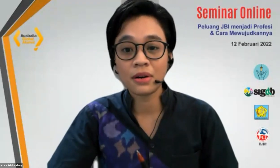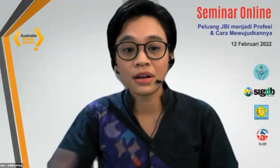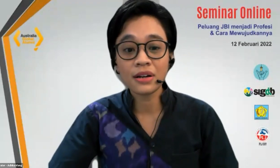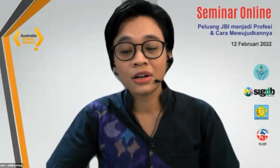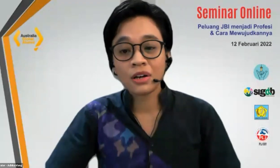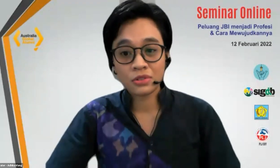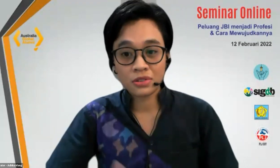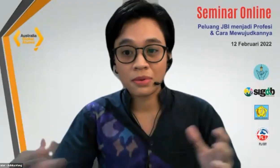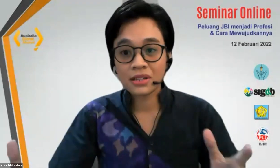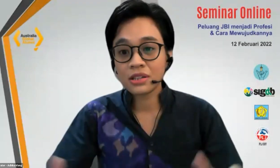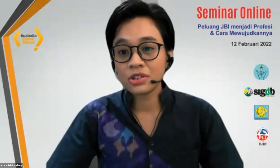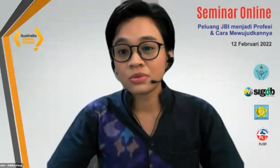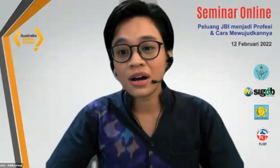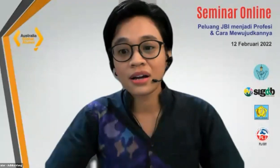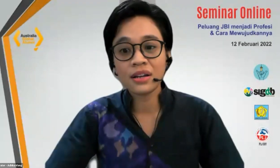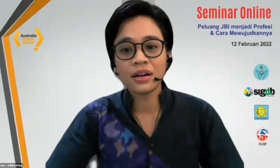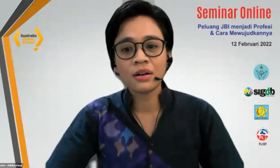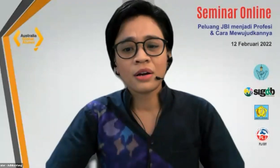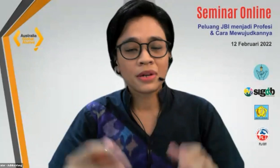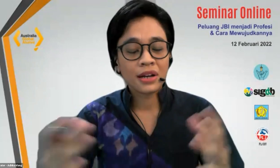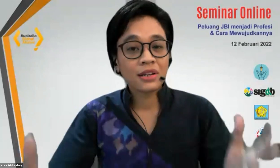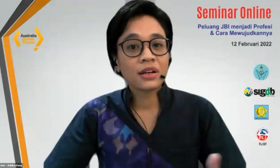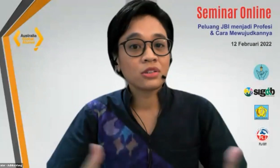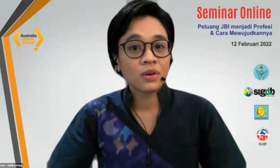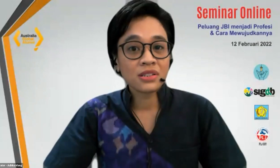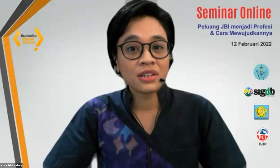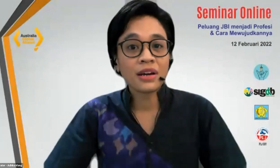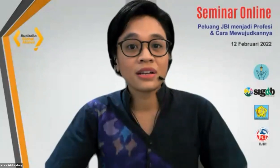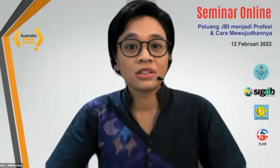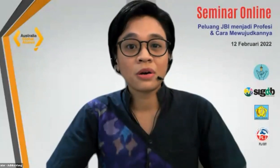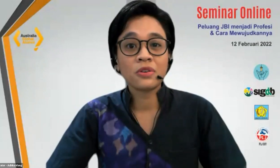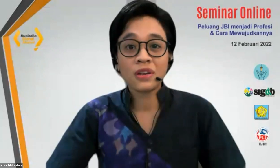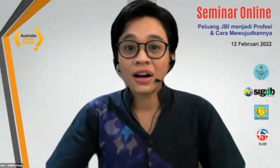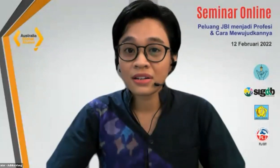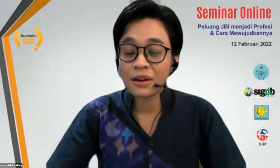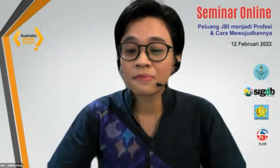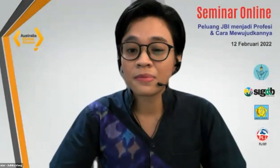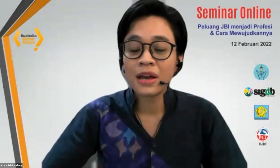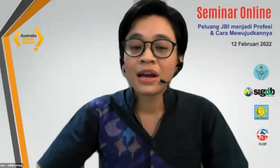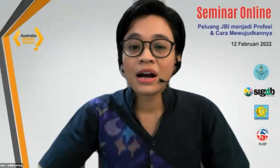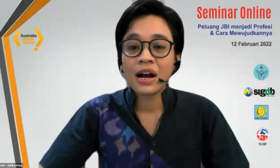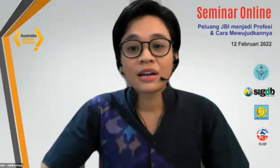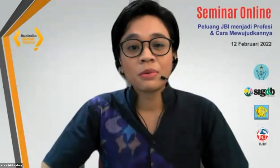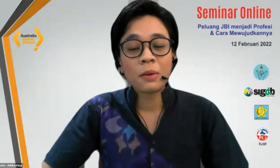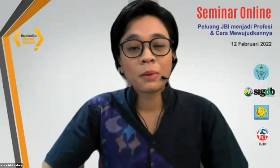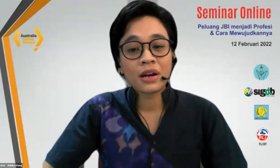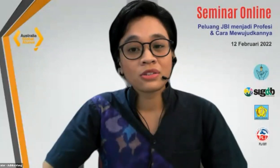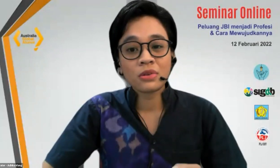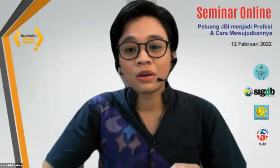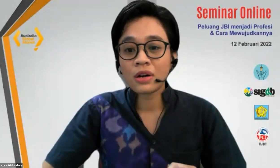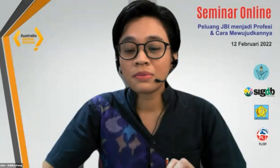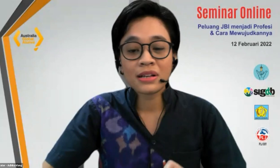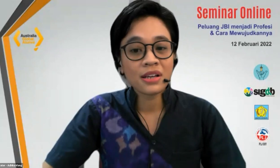tempat kita berada khususnya pada saat ini juga ada yang berkaitan dengan situasi di Daerah Istimewa Yogyakarta akan ada beberapa